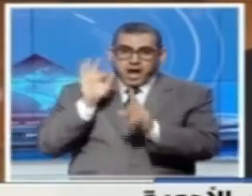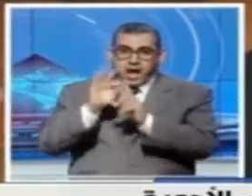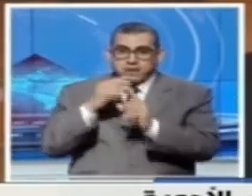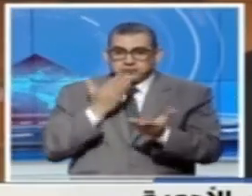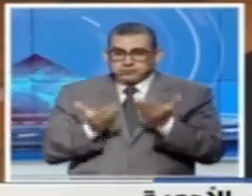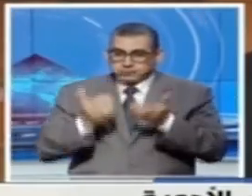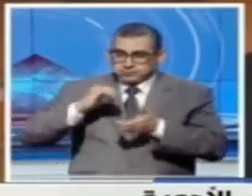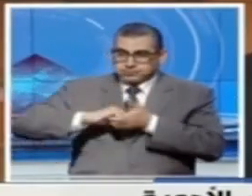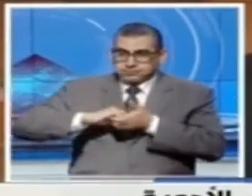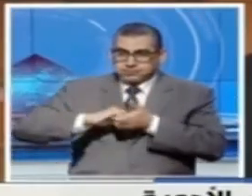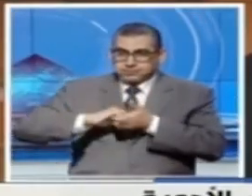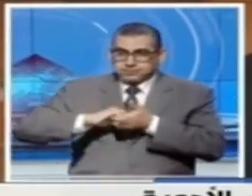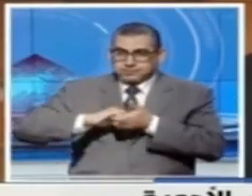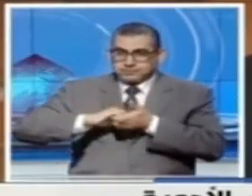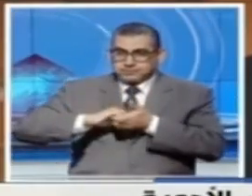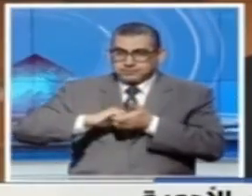بعض